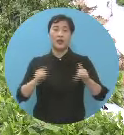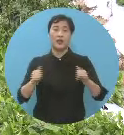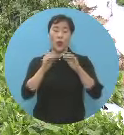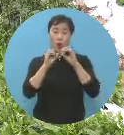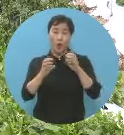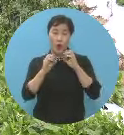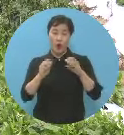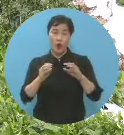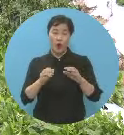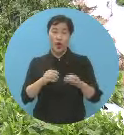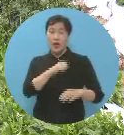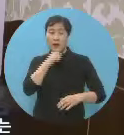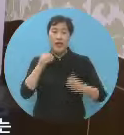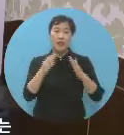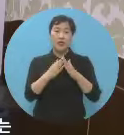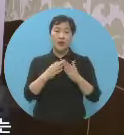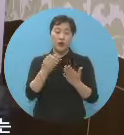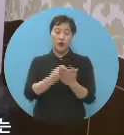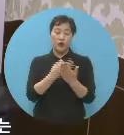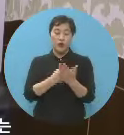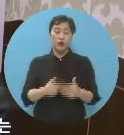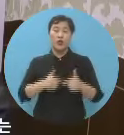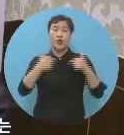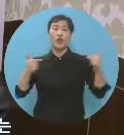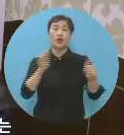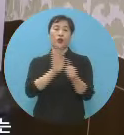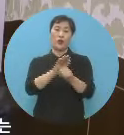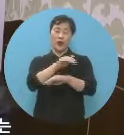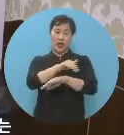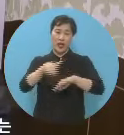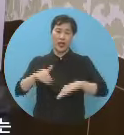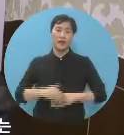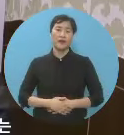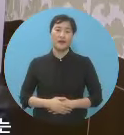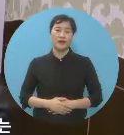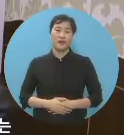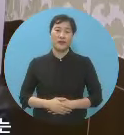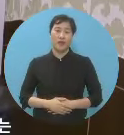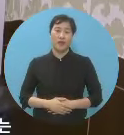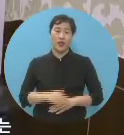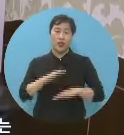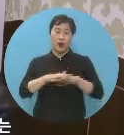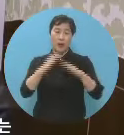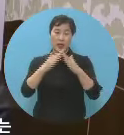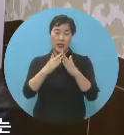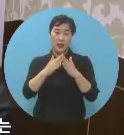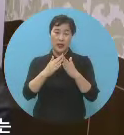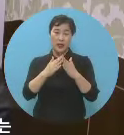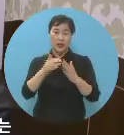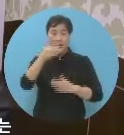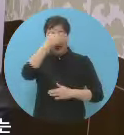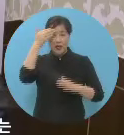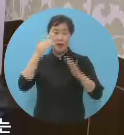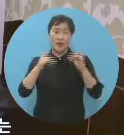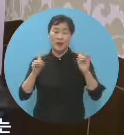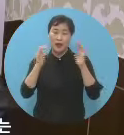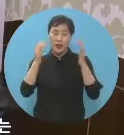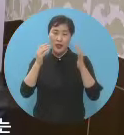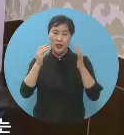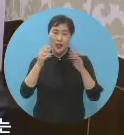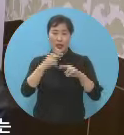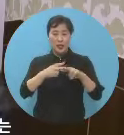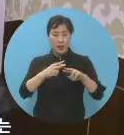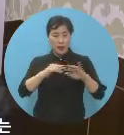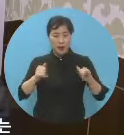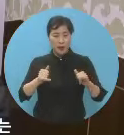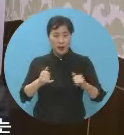도울 계획입니다. 이런 농가 맛집에 어린 셰프들이 나올 수 있게끔 조리를